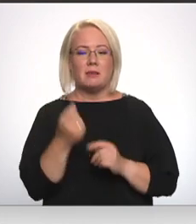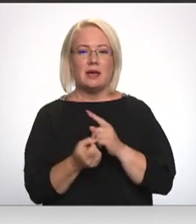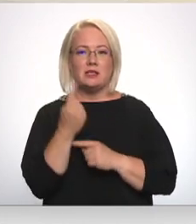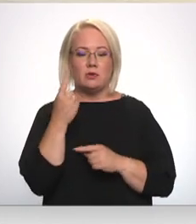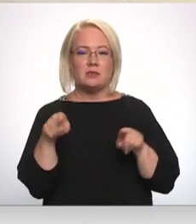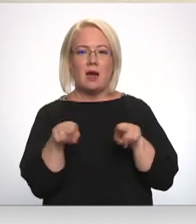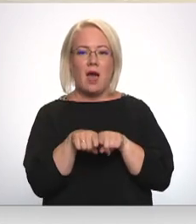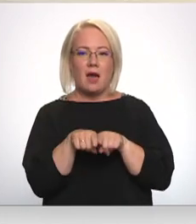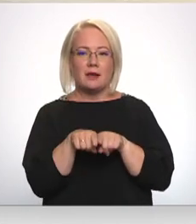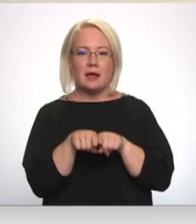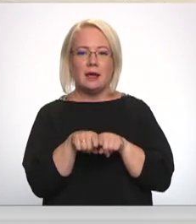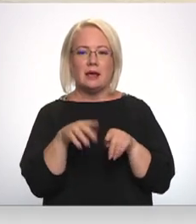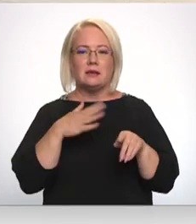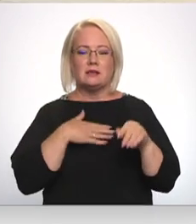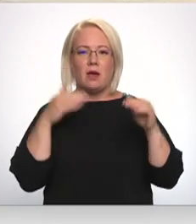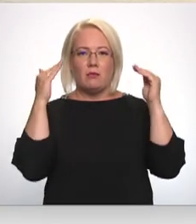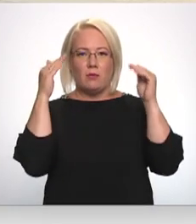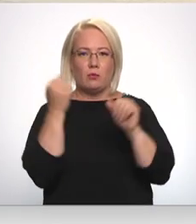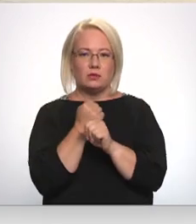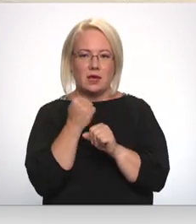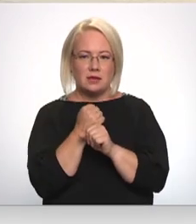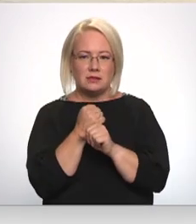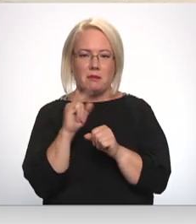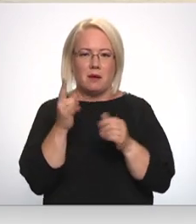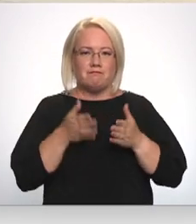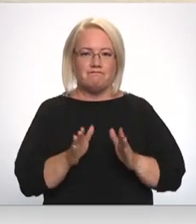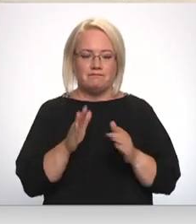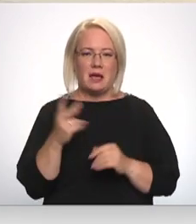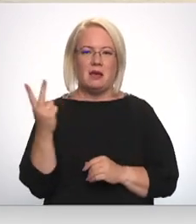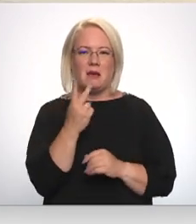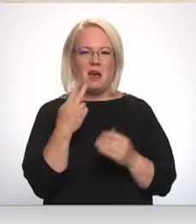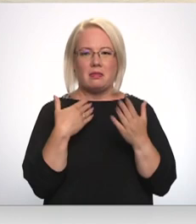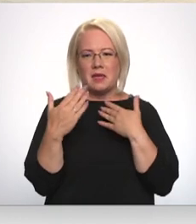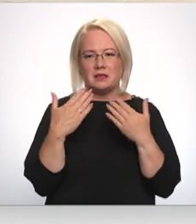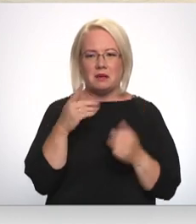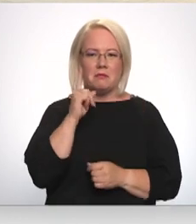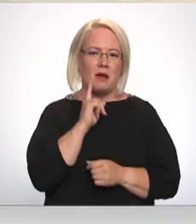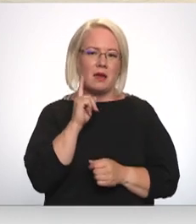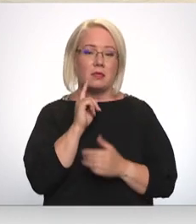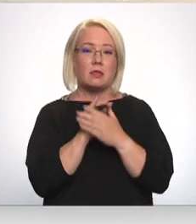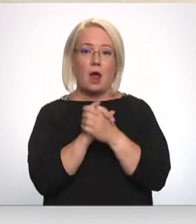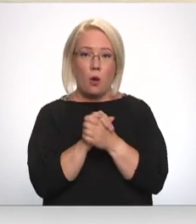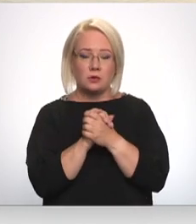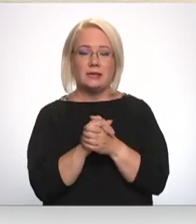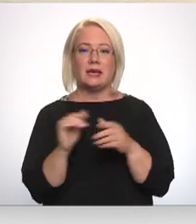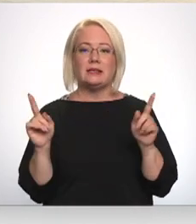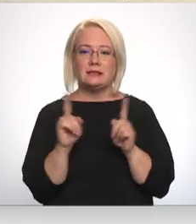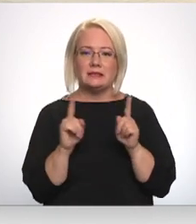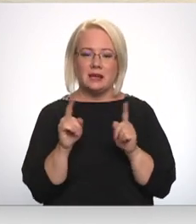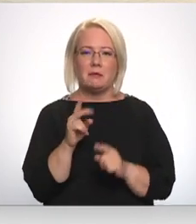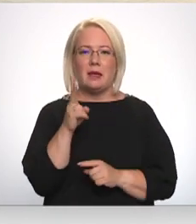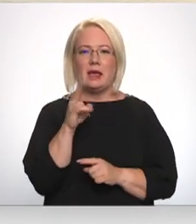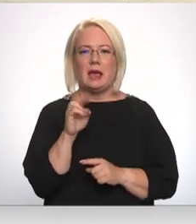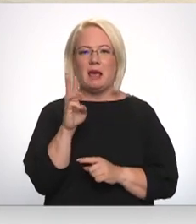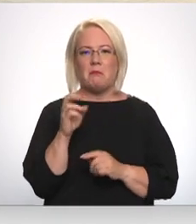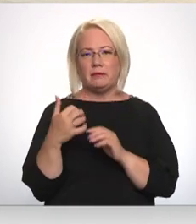sev bērniņus uztaisīt. Pagaidām viņiem attiecības tādas draudzīgas ir, bet Kimīts tā